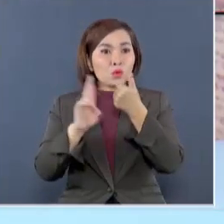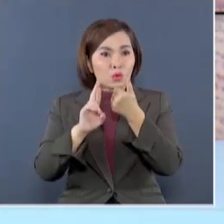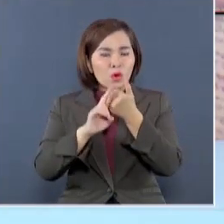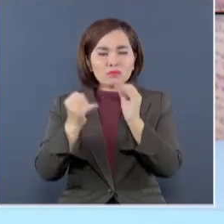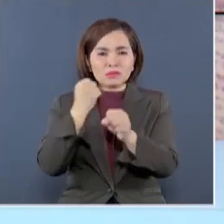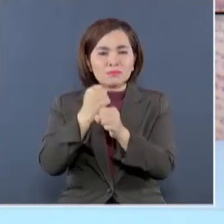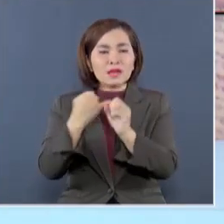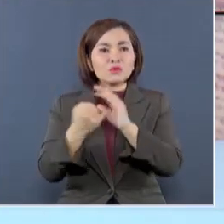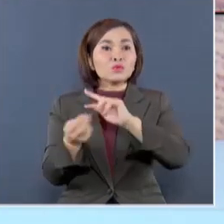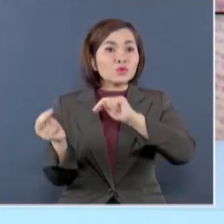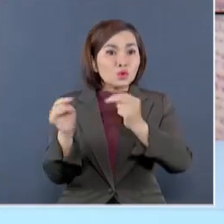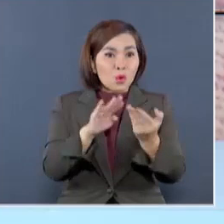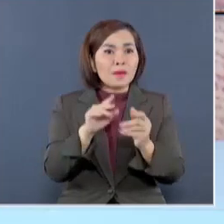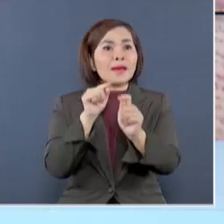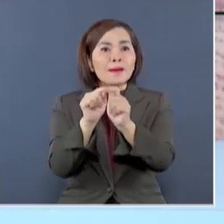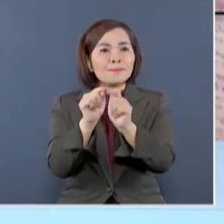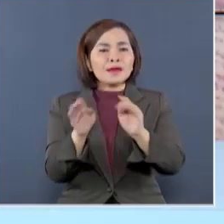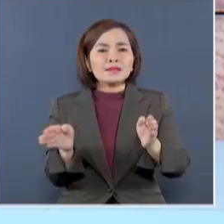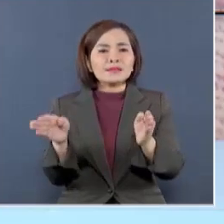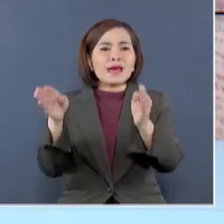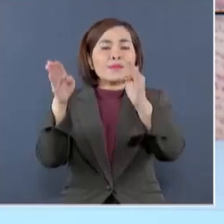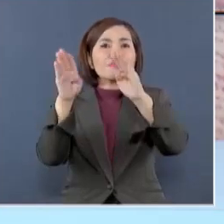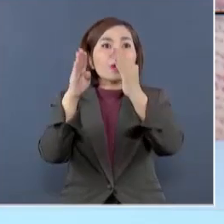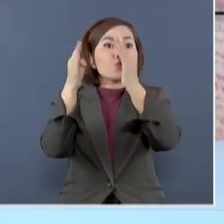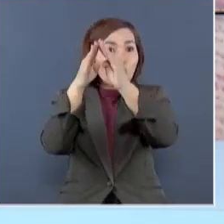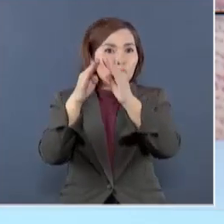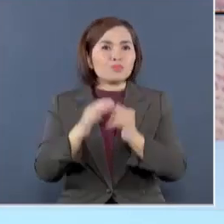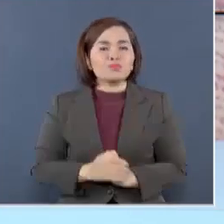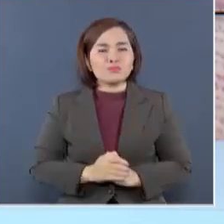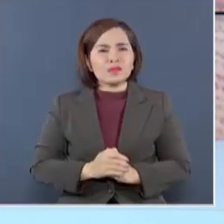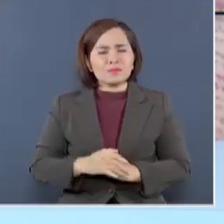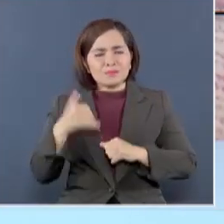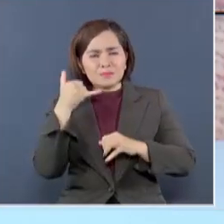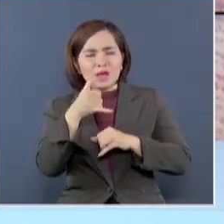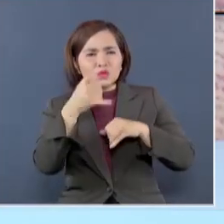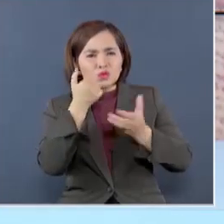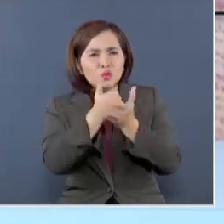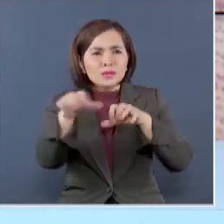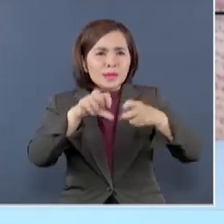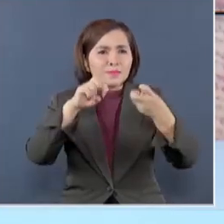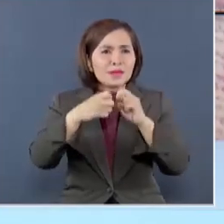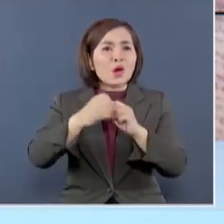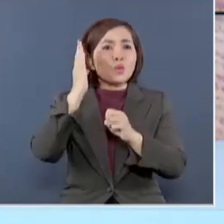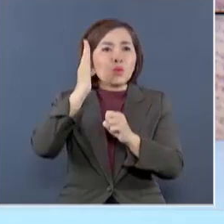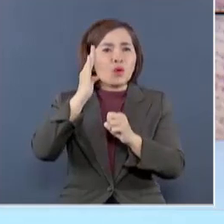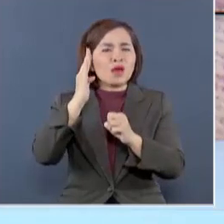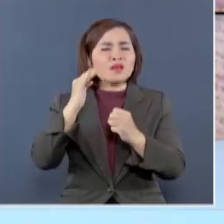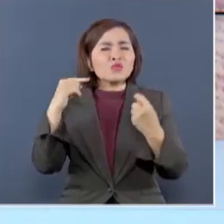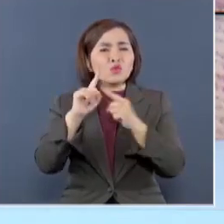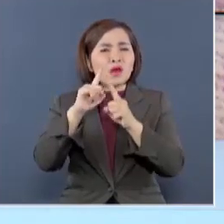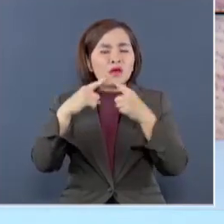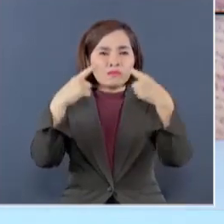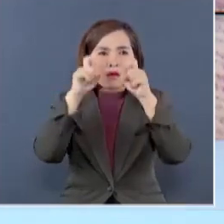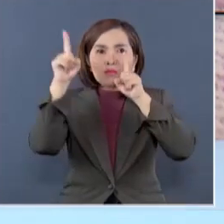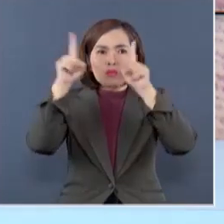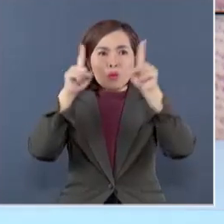ที่นครพนมเข้าไประงับเหตุชายคลั่งยาและจริงๆเนี่ยหมวดอีทก็ไประงับเหตุชายคนนี้ที่ชื่อในเดชเนี่ยหลาย